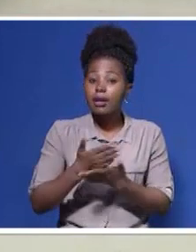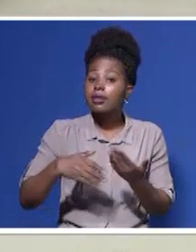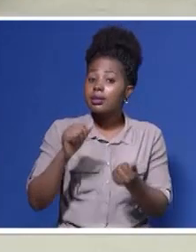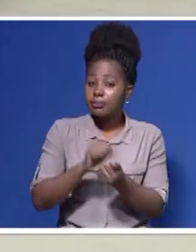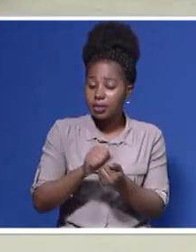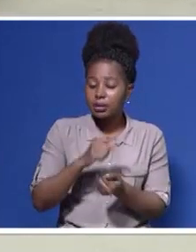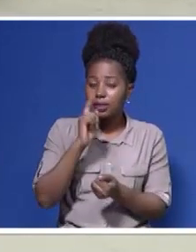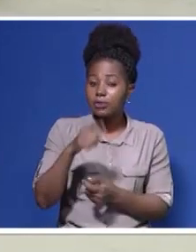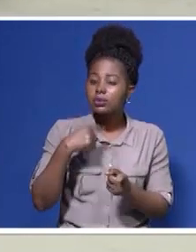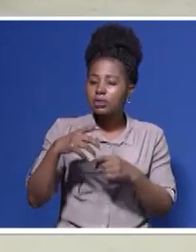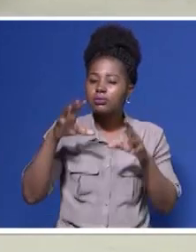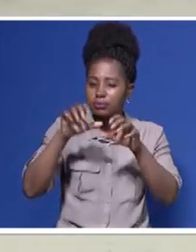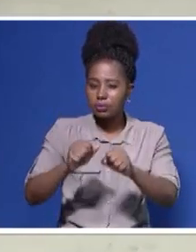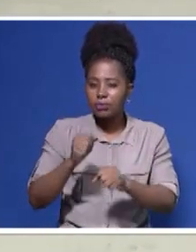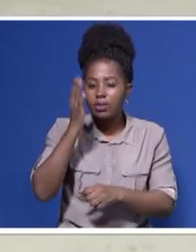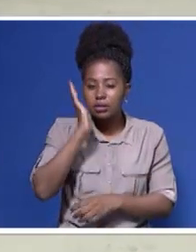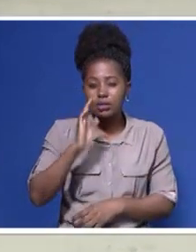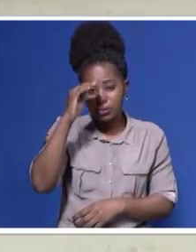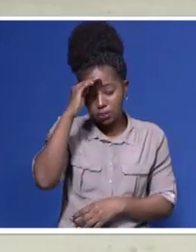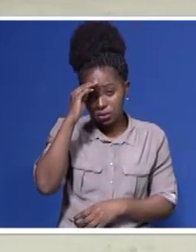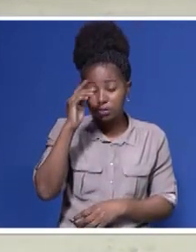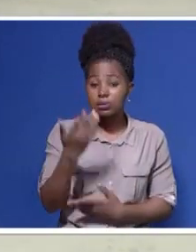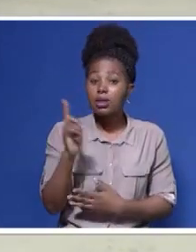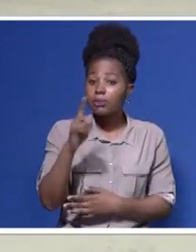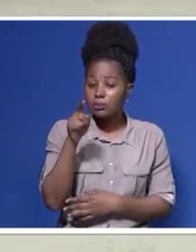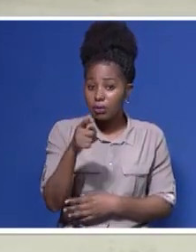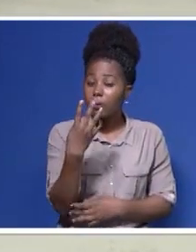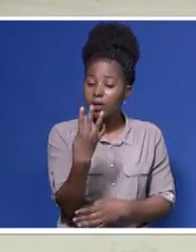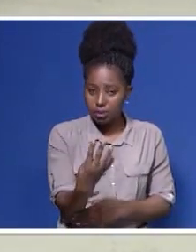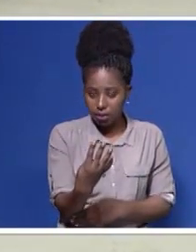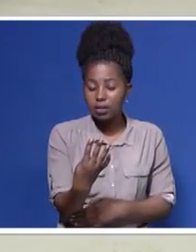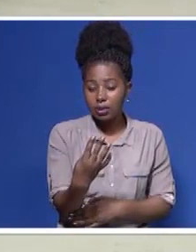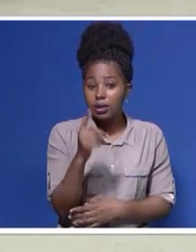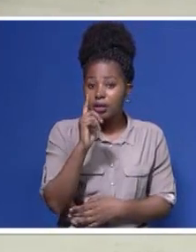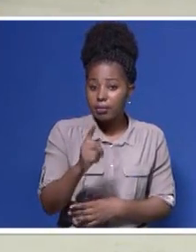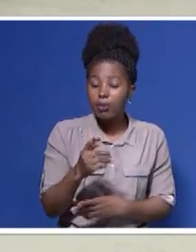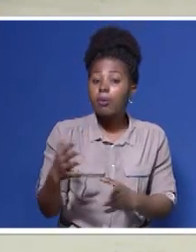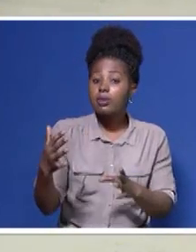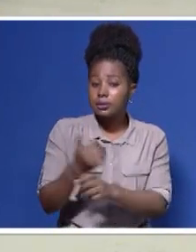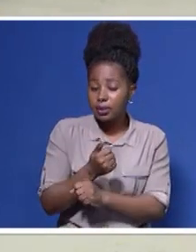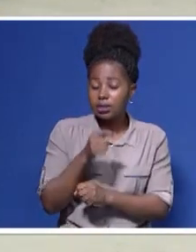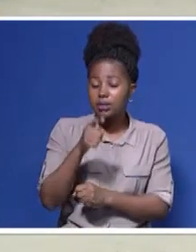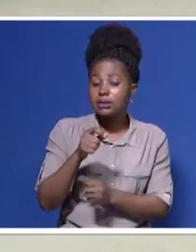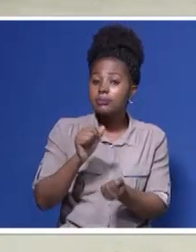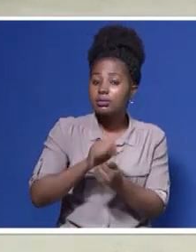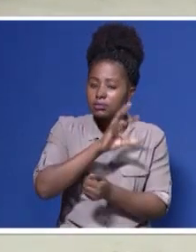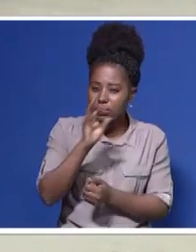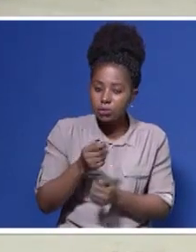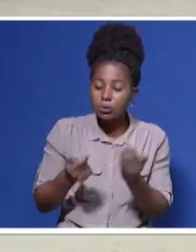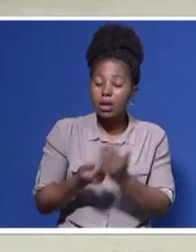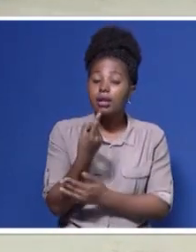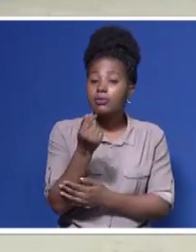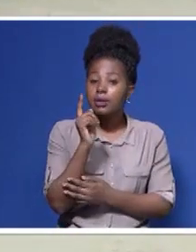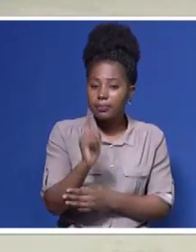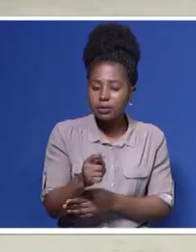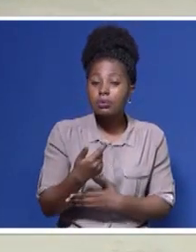ambazo zinaendelea kushikiliwa na jeshi la polisi za watuhumiwa hao wanne ambao wamezipata hizi mali zote kutokana na fedha